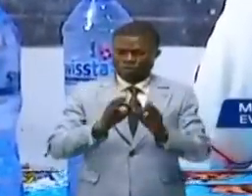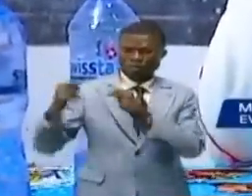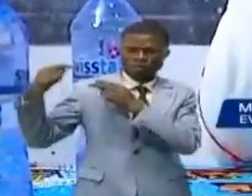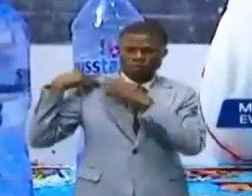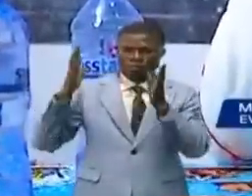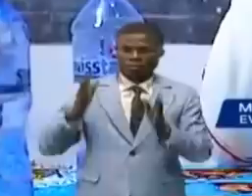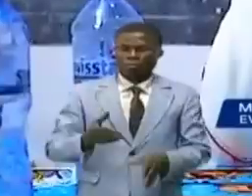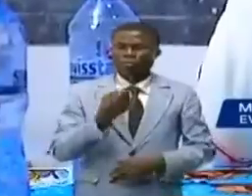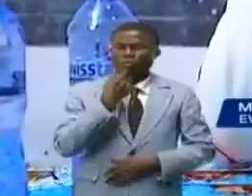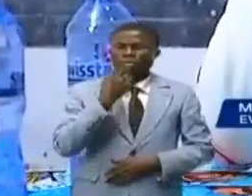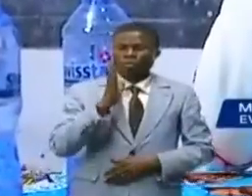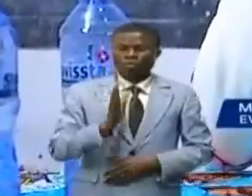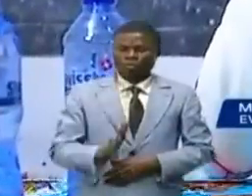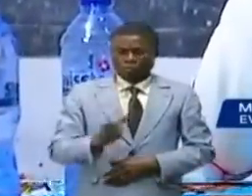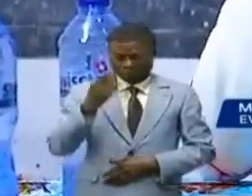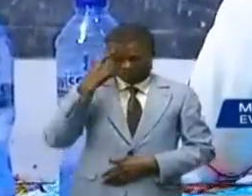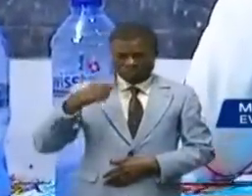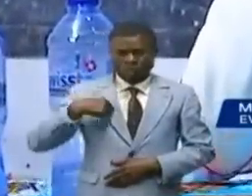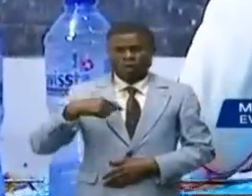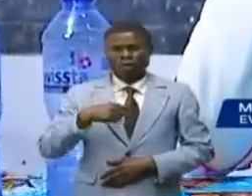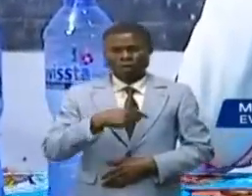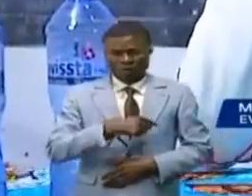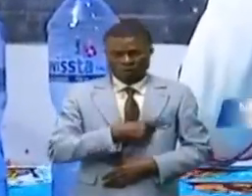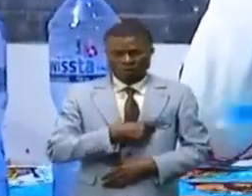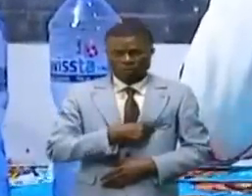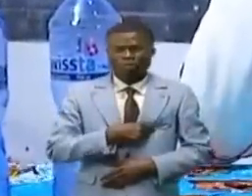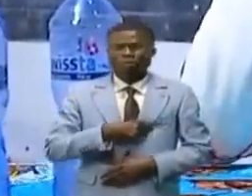historique qui est la nôtre